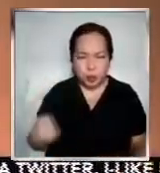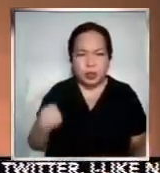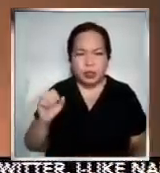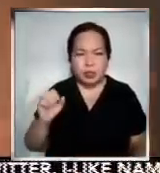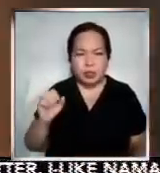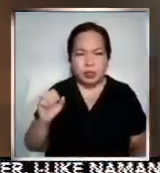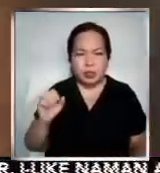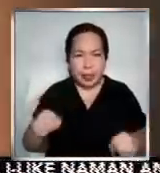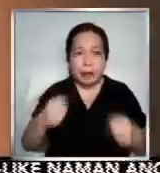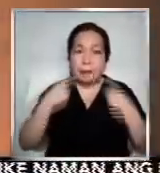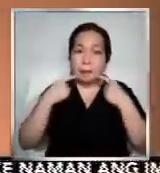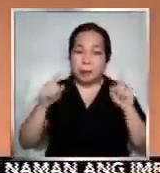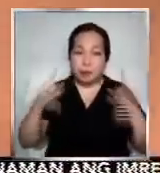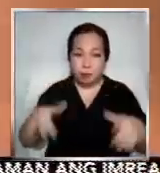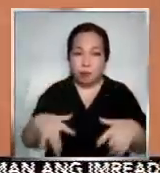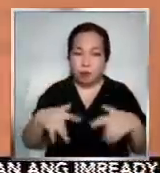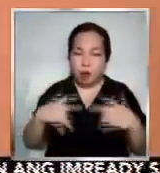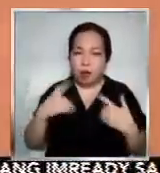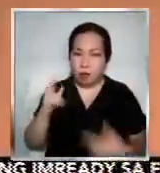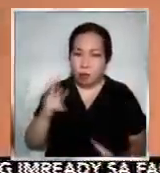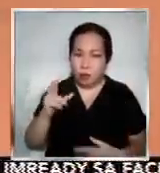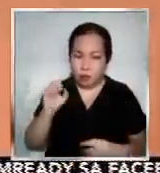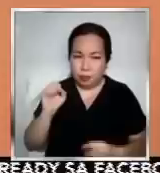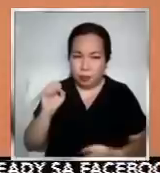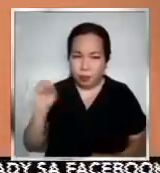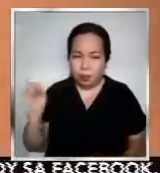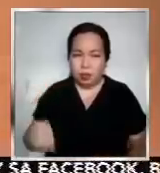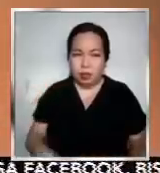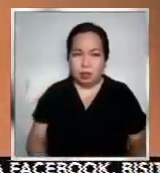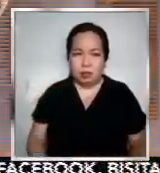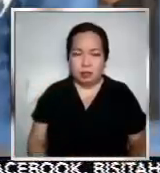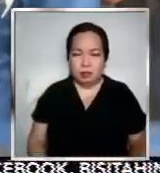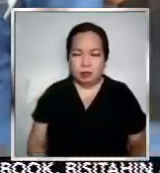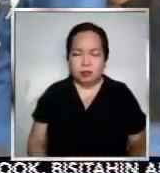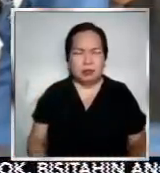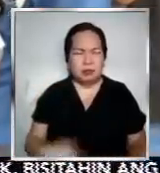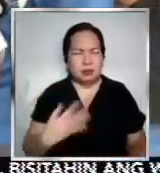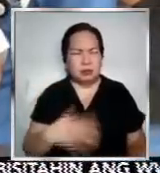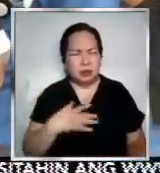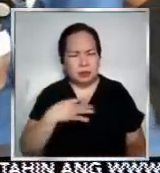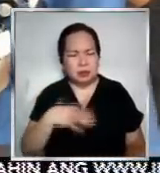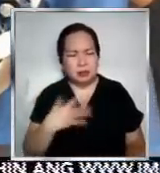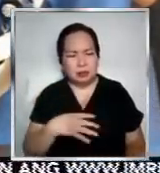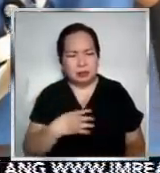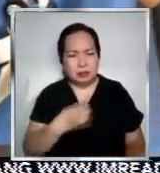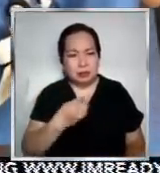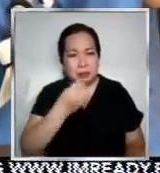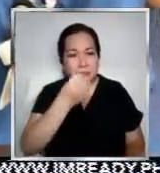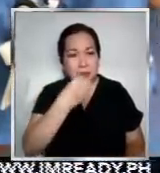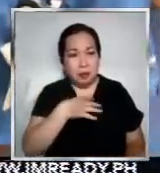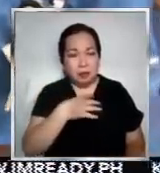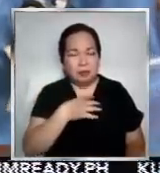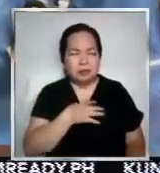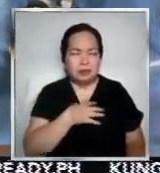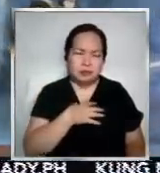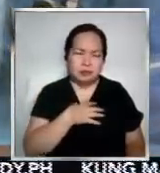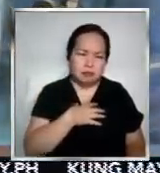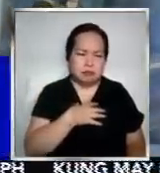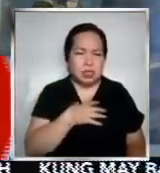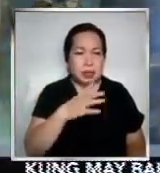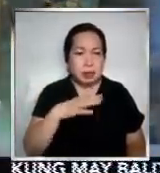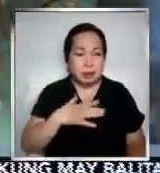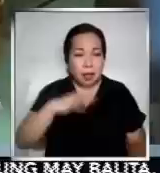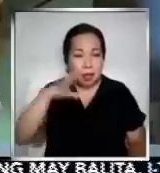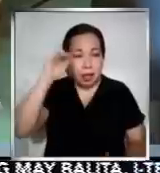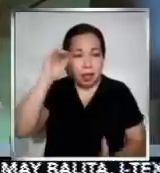Nabaliw ako nun kasi... Suntok sa buwan na raw ang binigay na chance ng mga doktor sa asawa ni Mayet na si Cesar. Isang clinical support